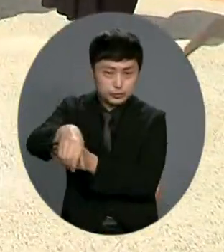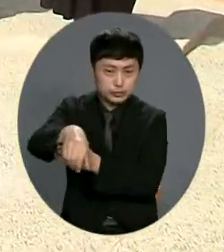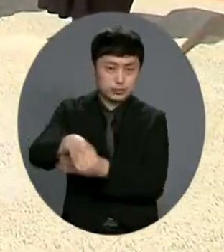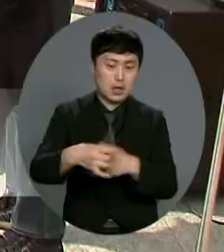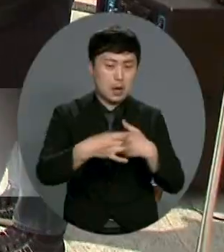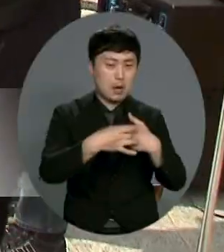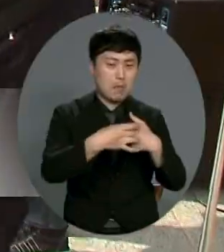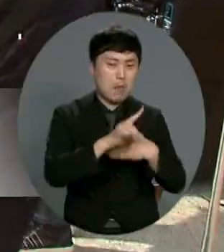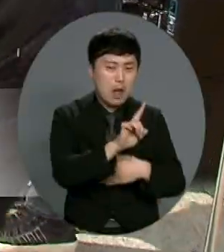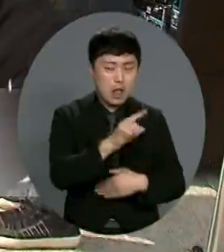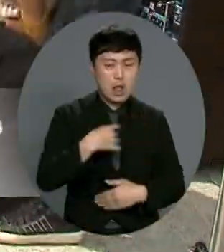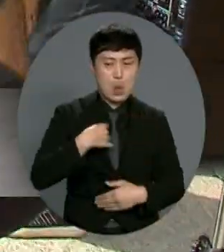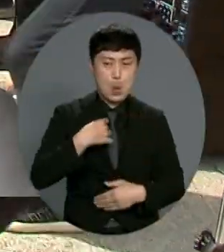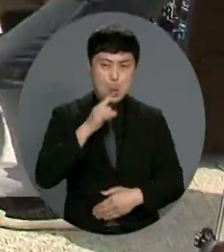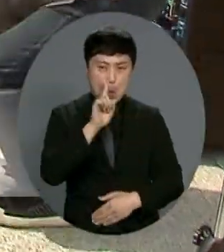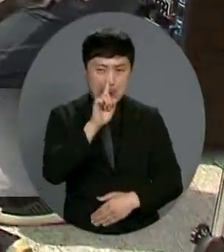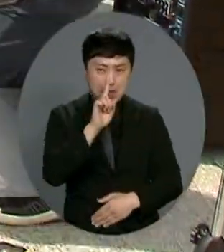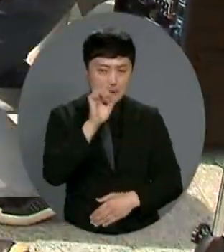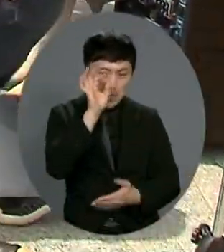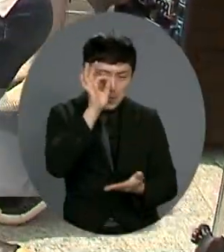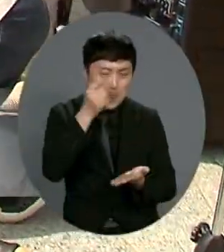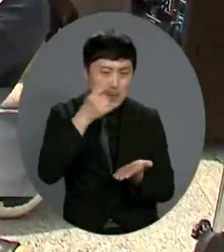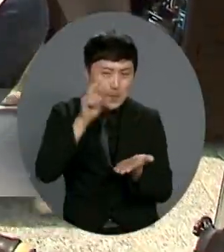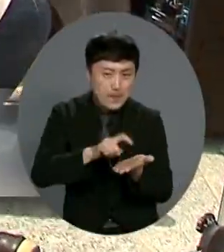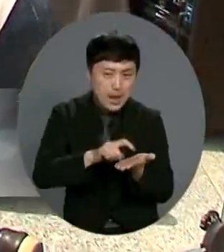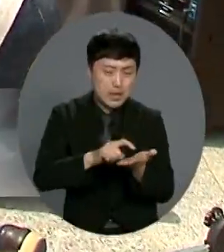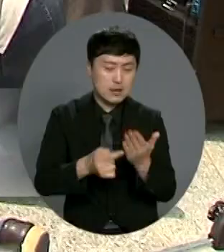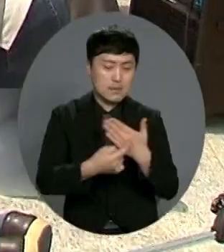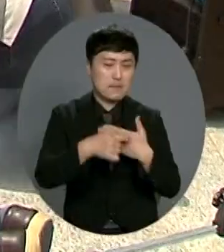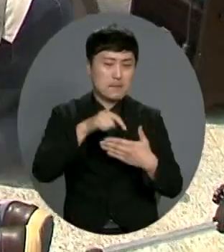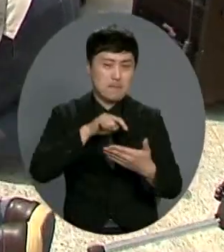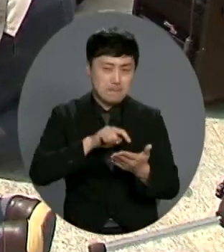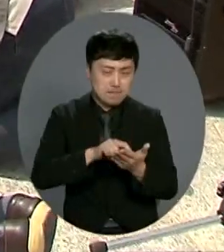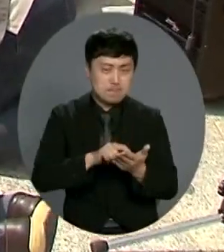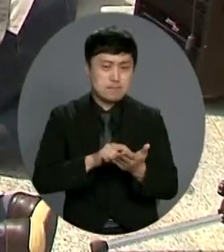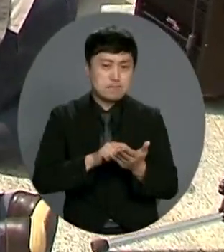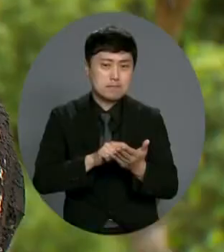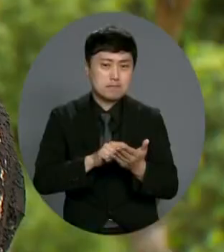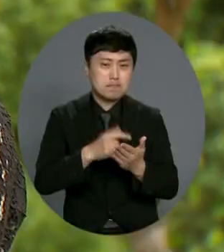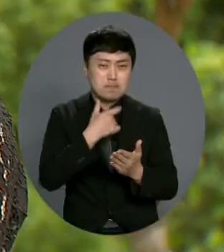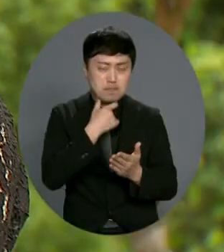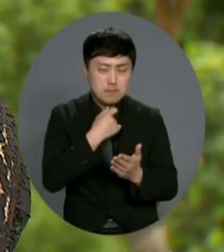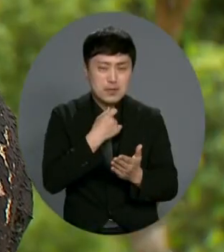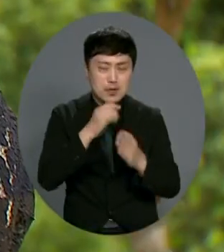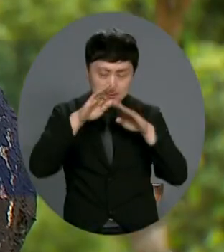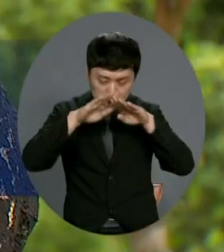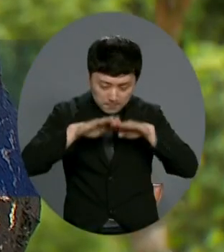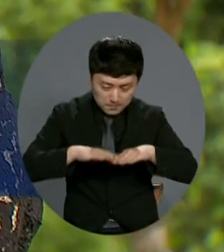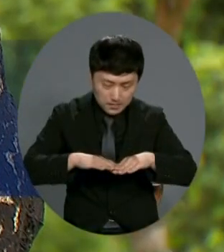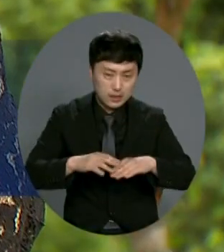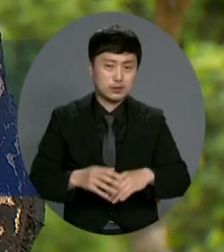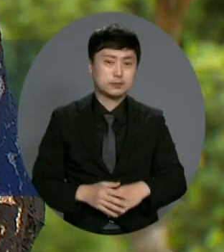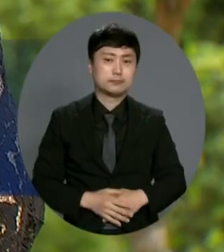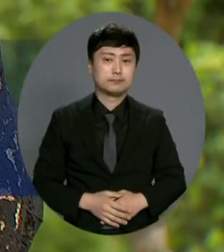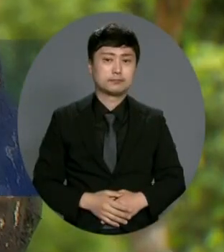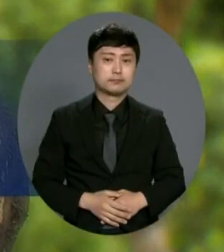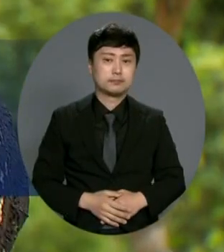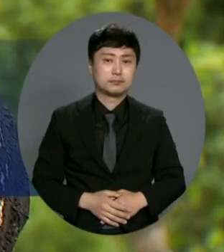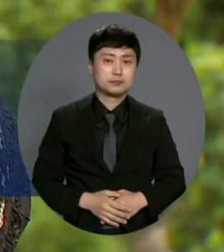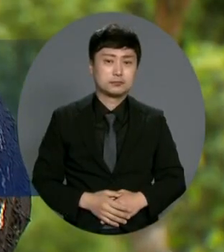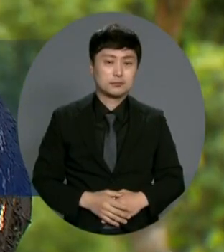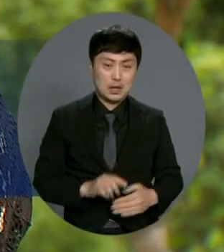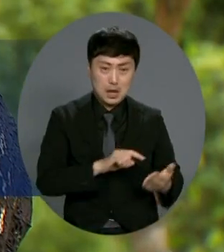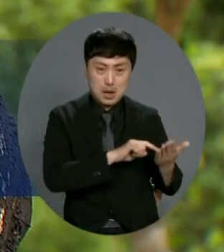조각 옷까지 하나라도 찾기를 바라며 간절한 마음으로 절을 합니다 제발 세상 밖으로 나오셔서